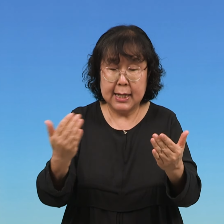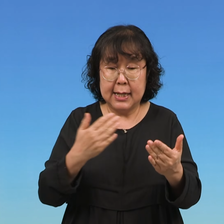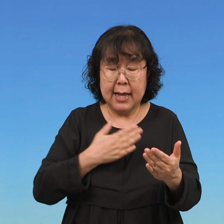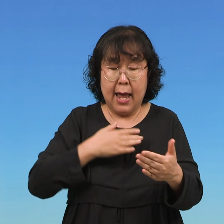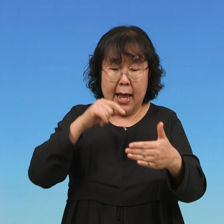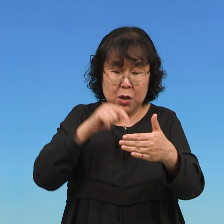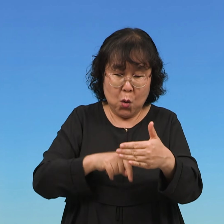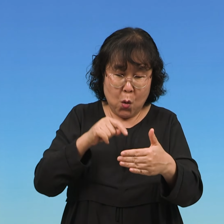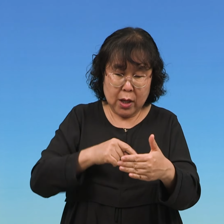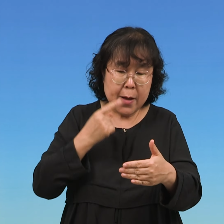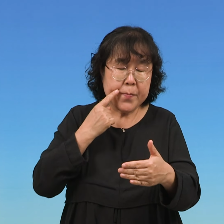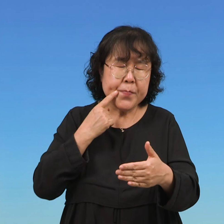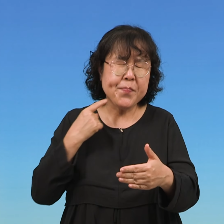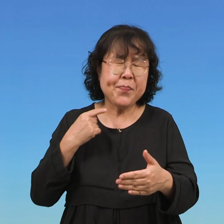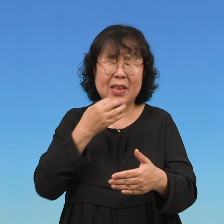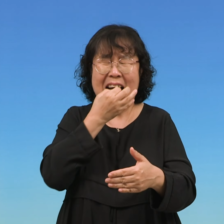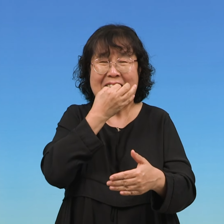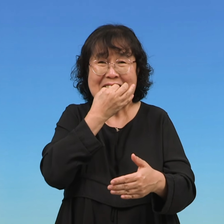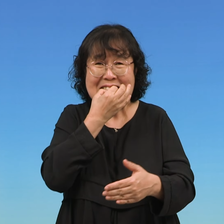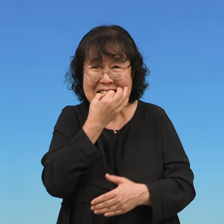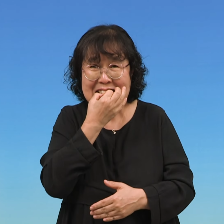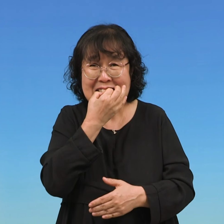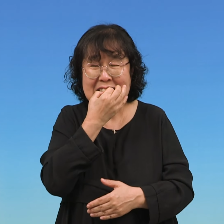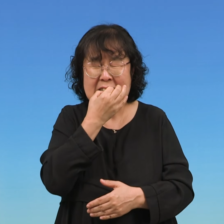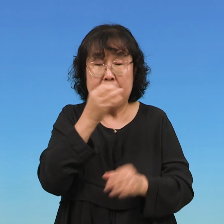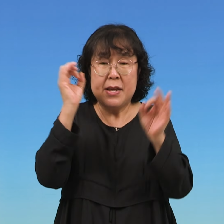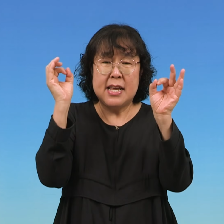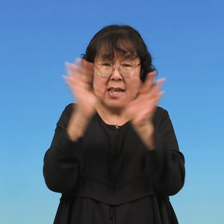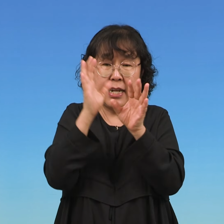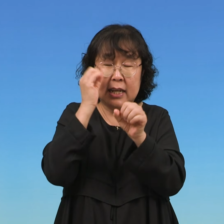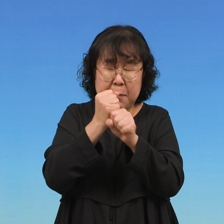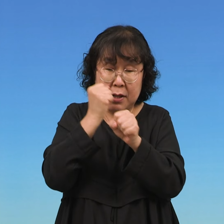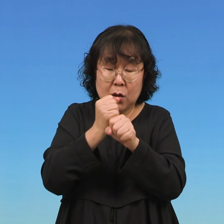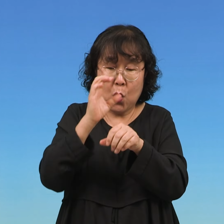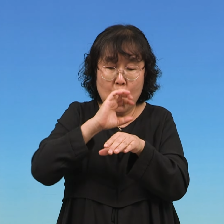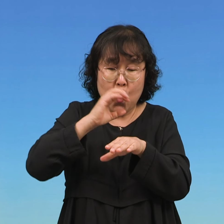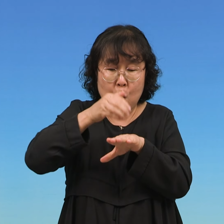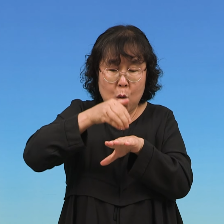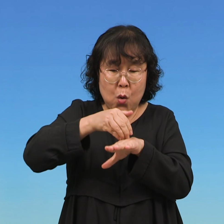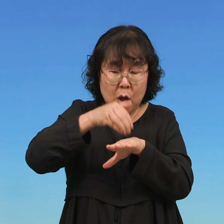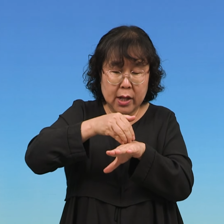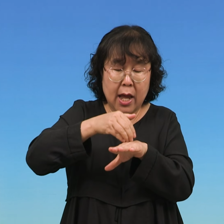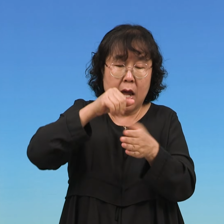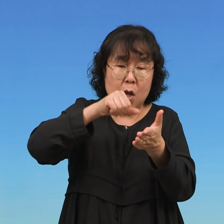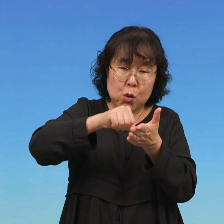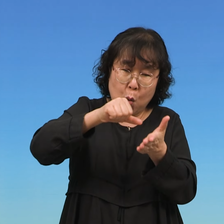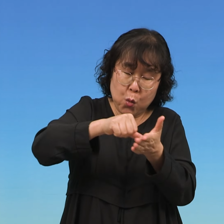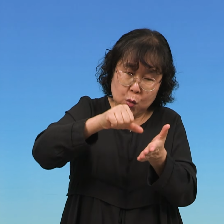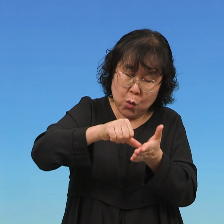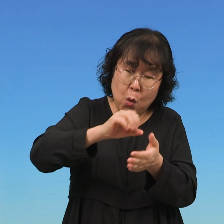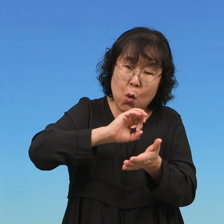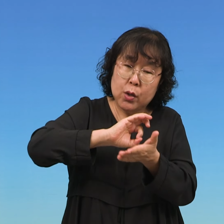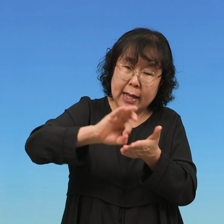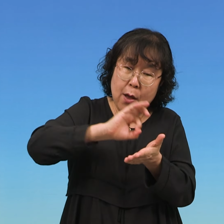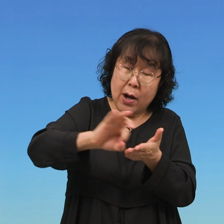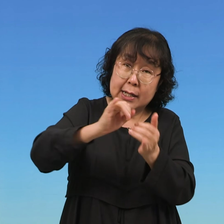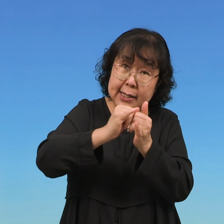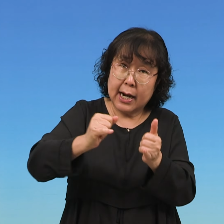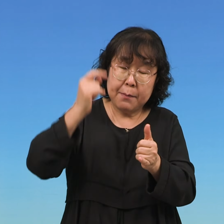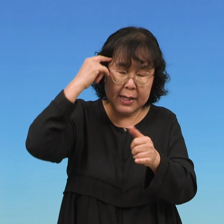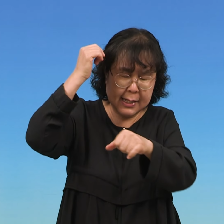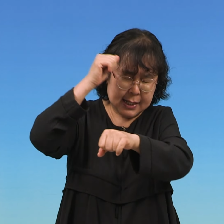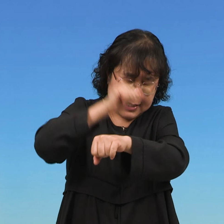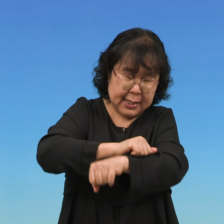훈련 도구가 되도록 그렇게 사용하는 그 사람이 지혜로운 사람 아닙니까 이런 지혜로운 인생들 되시기를